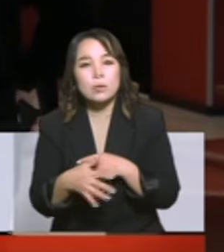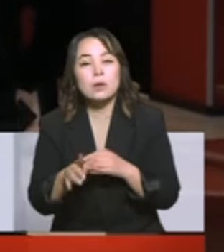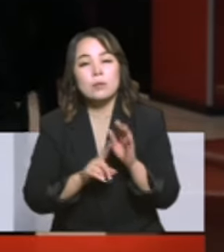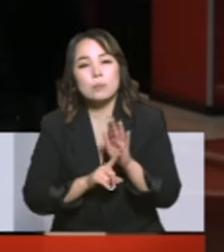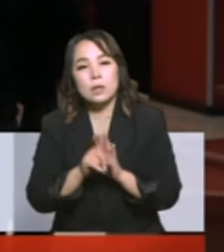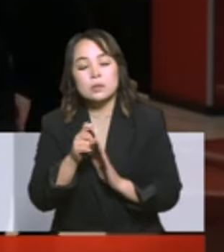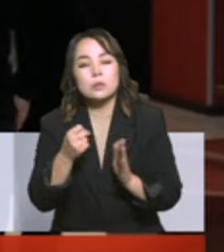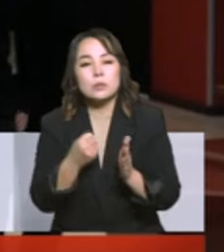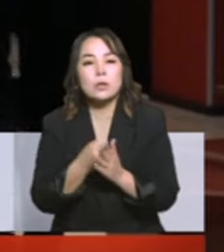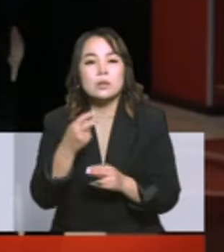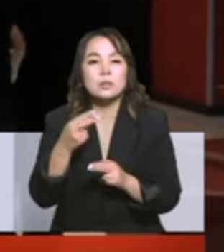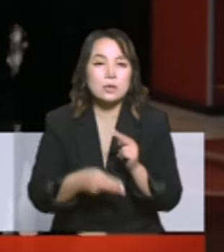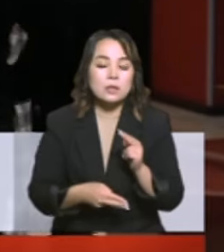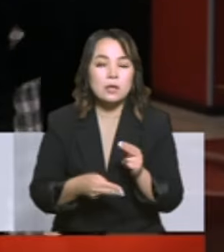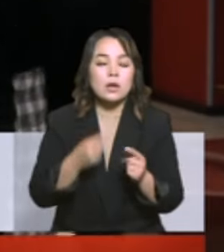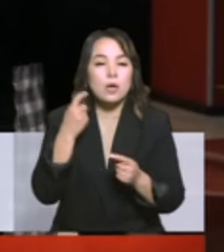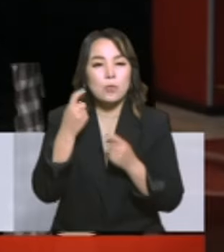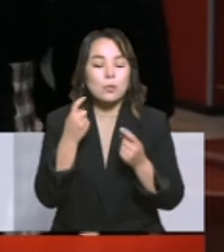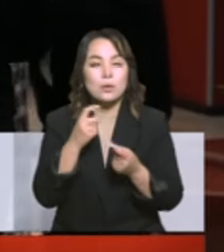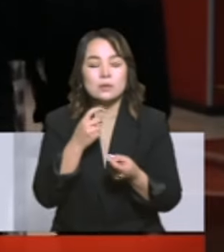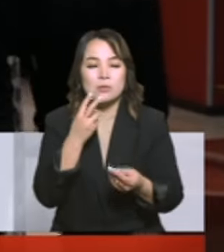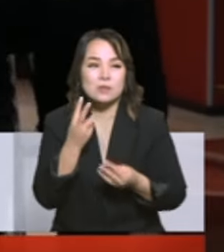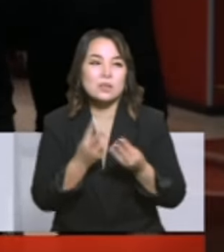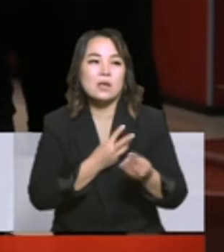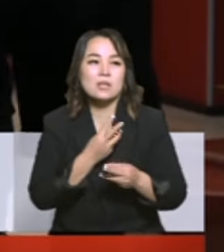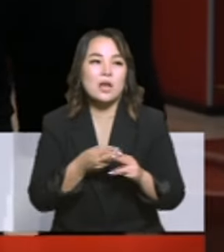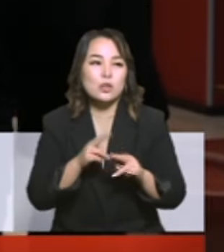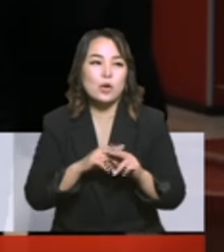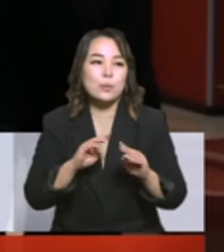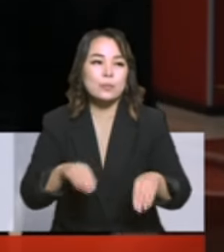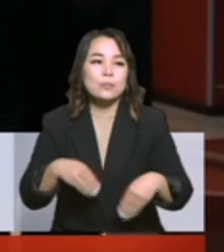бастан аяғына дейін жақсы эмоциямен шығып жатыр. Ол дегеніміз